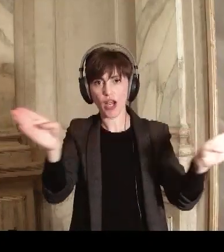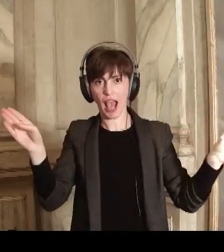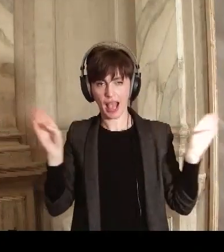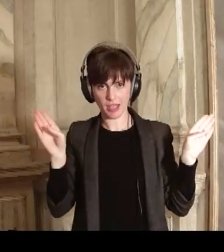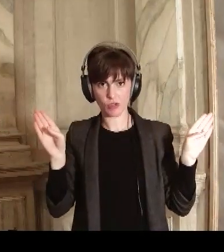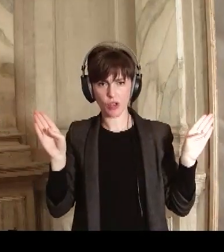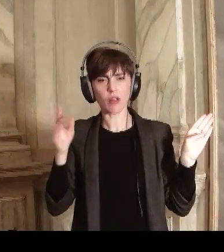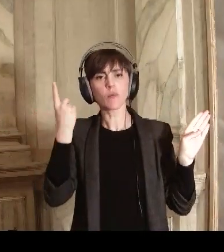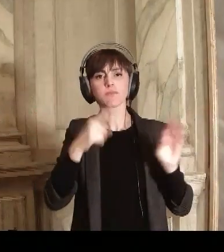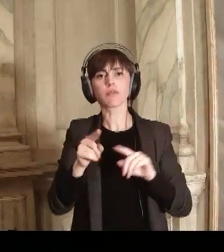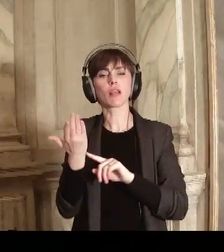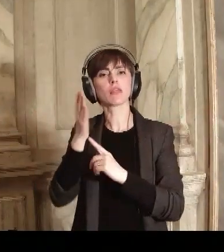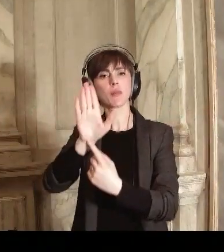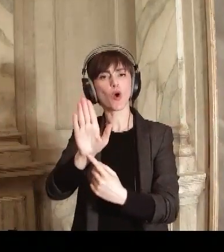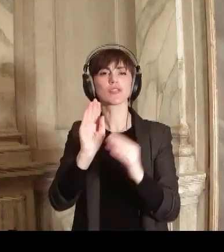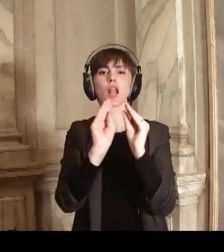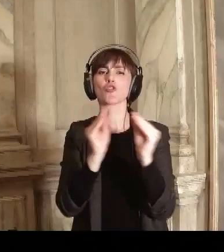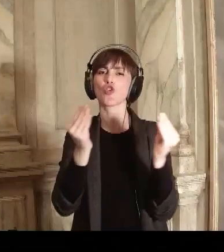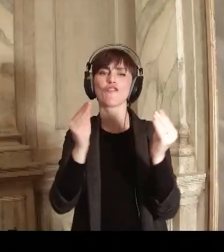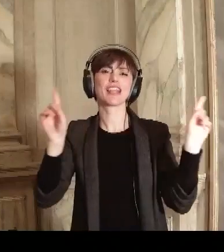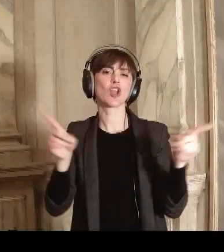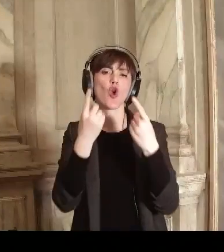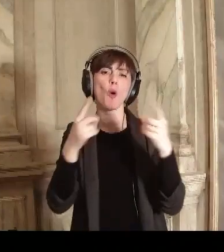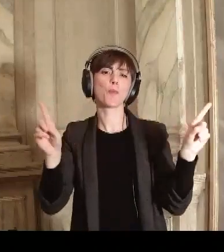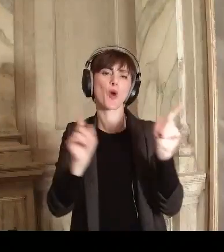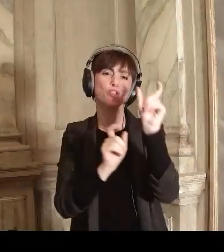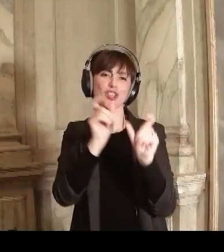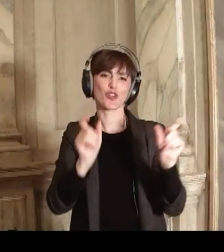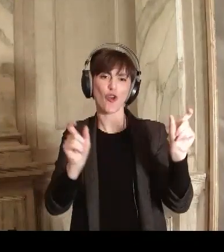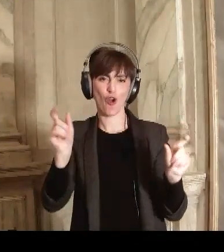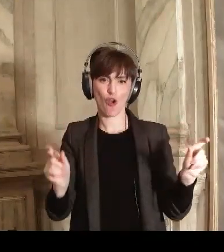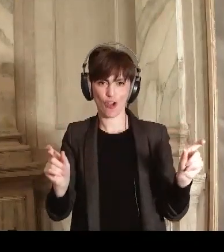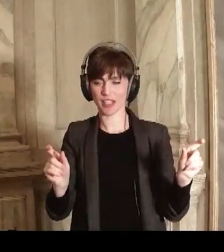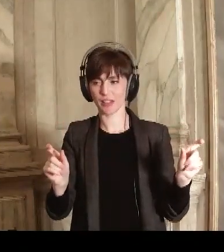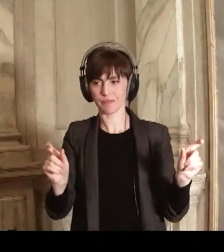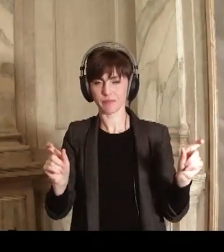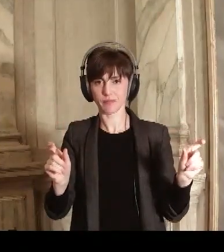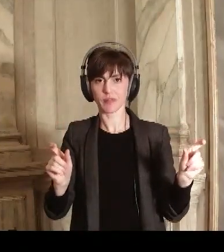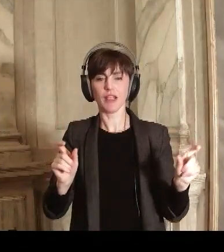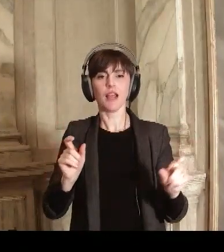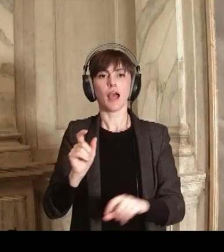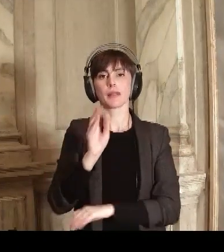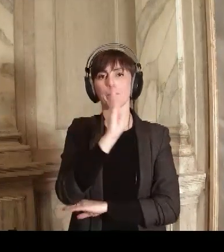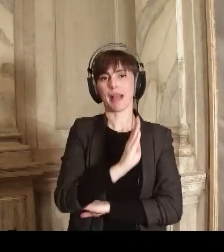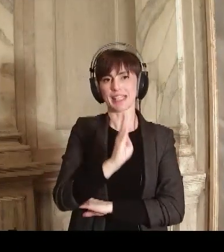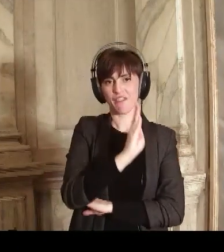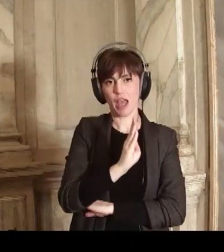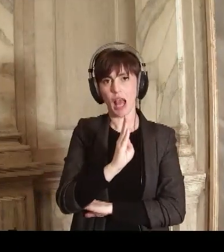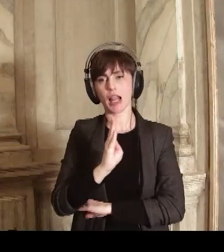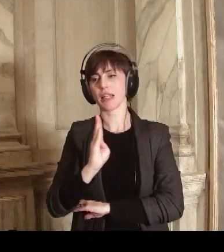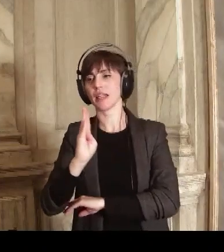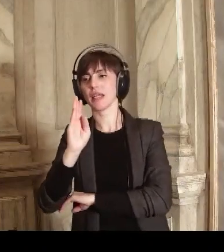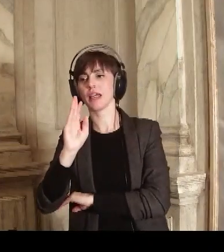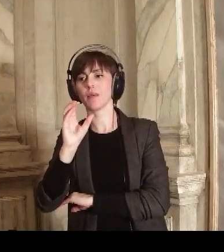artisti emergenti, Jae-hoon Choe, Lydia Krivka Dobesh, Fabio Machiavelli, Estelle